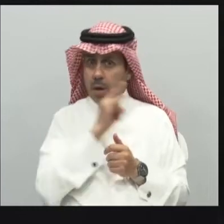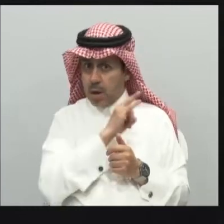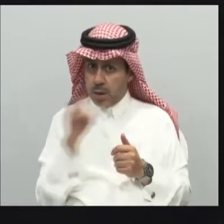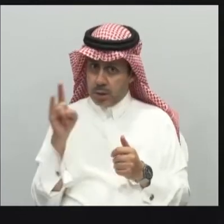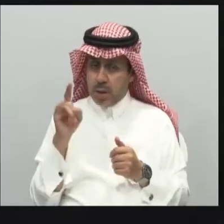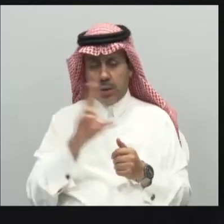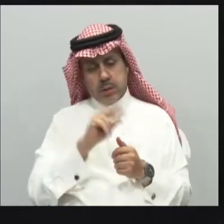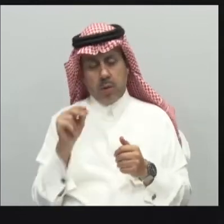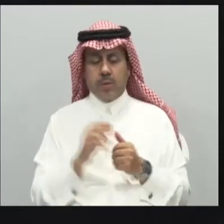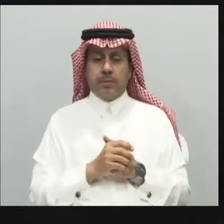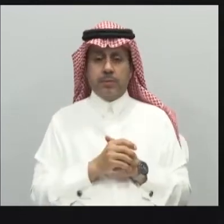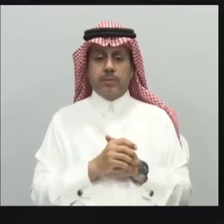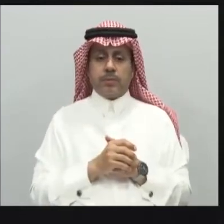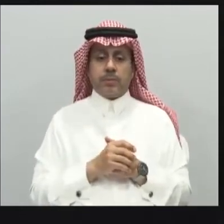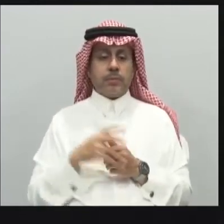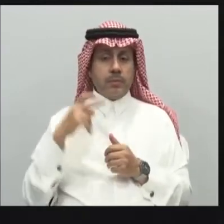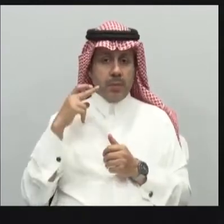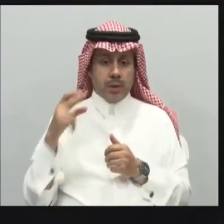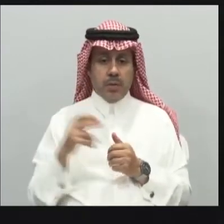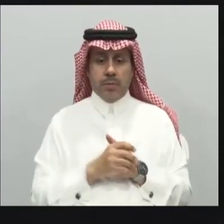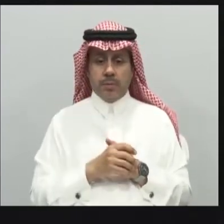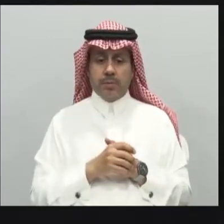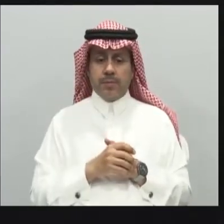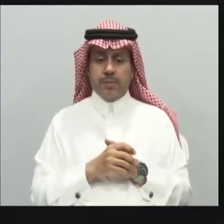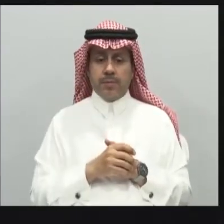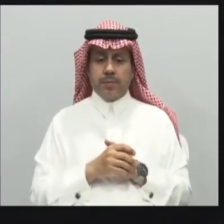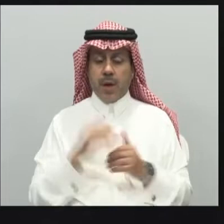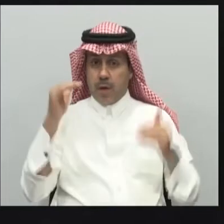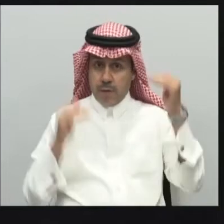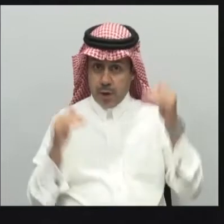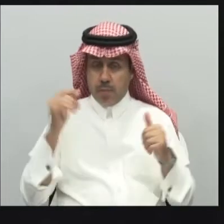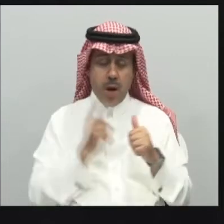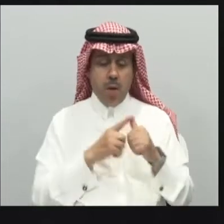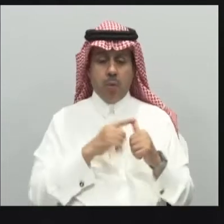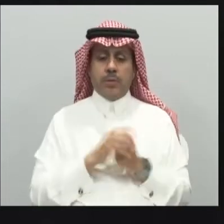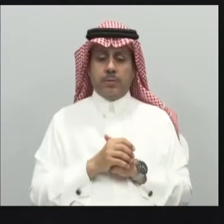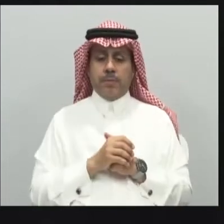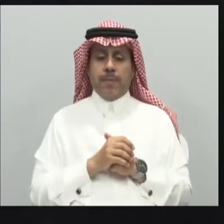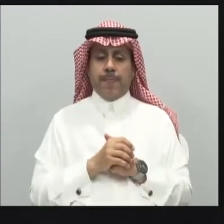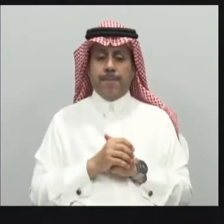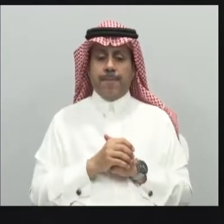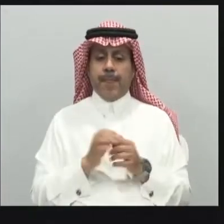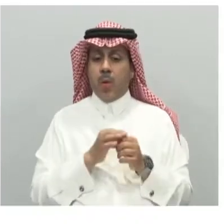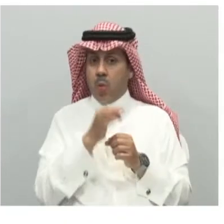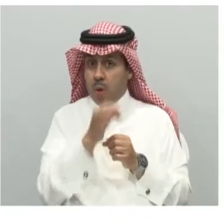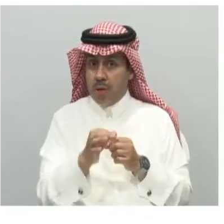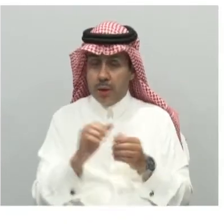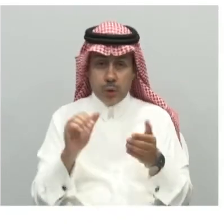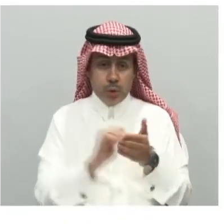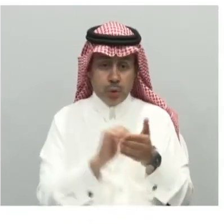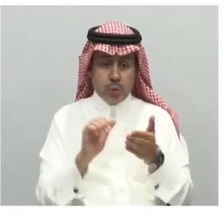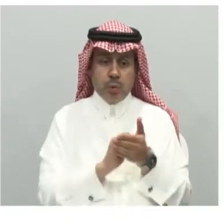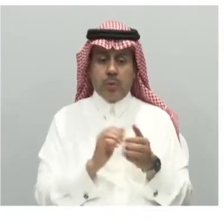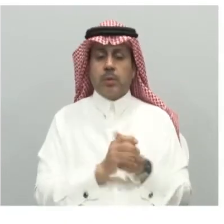سواء ناتي الى الجواب هنا الفرق بينهما ان الاول واضعون الشروط